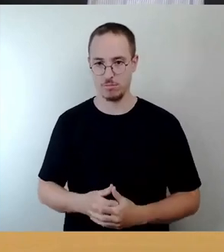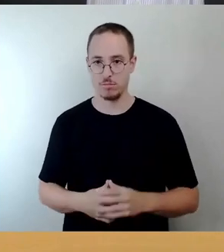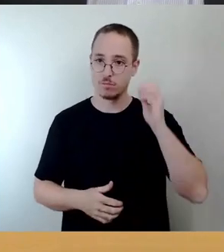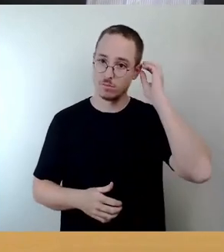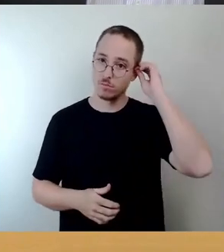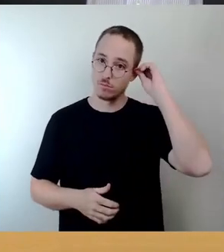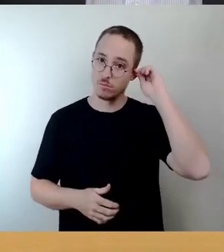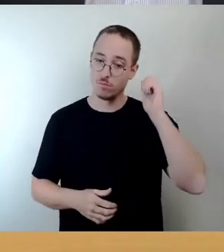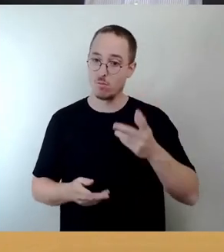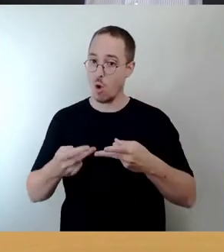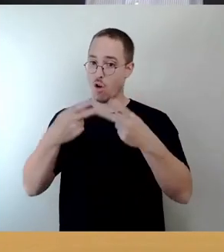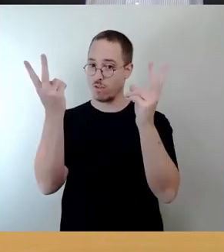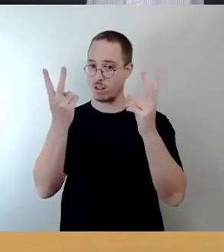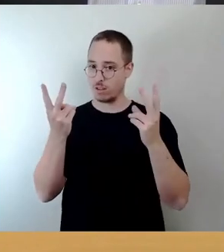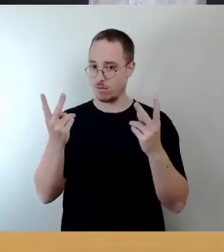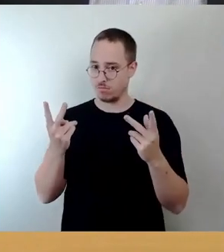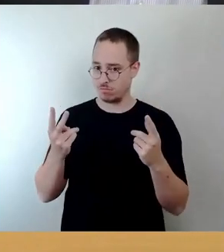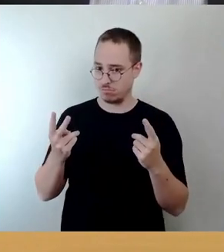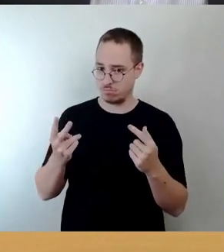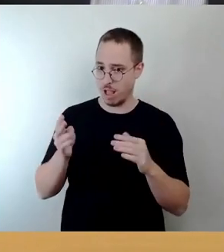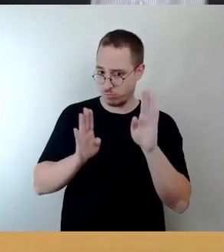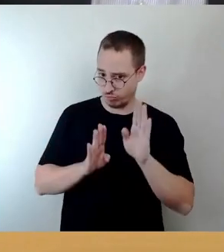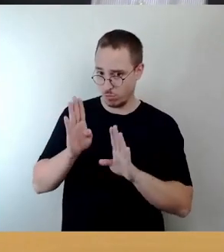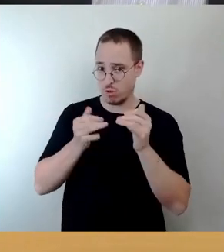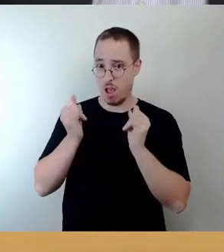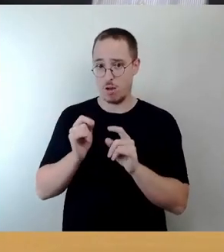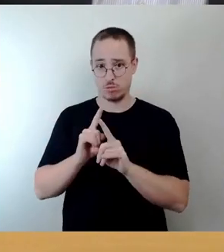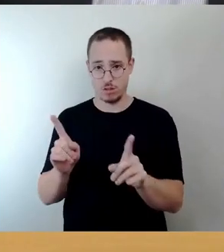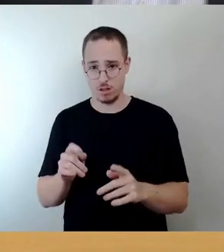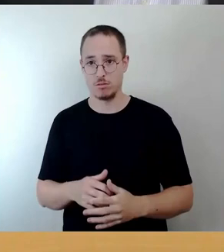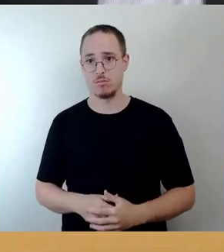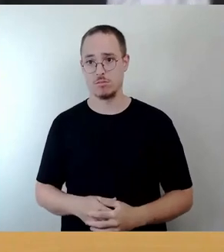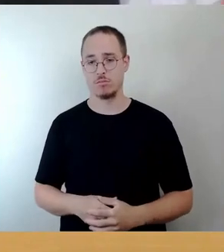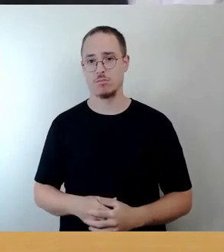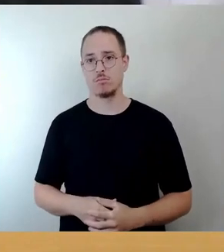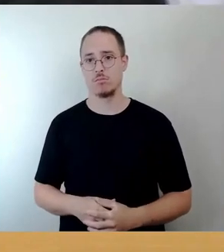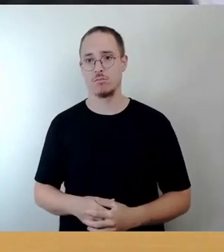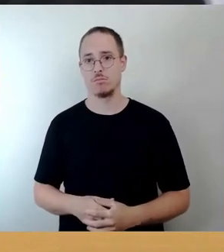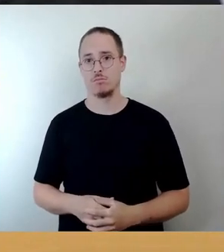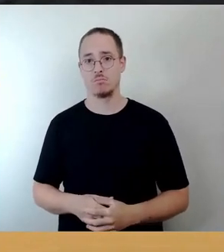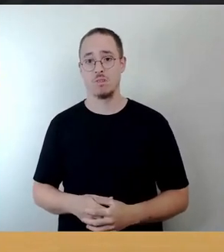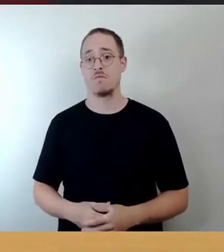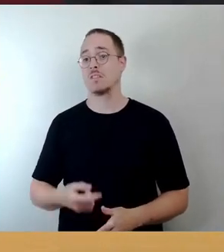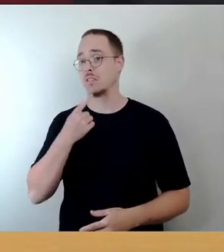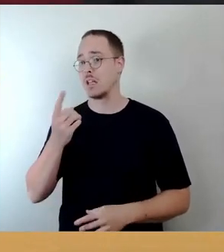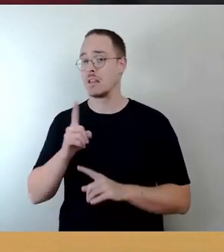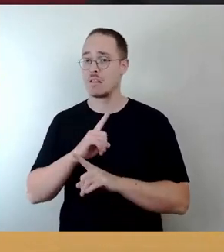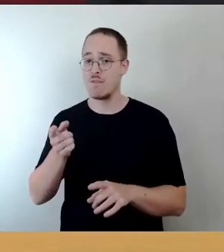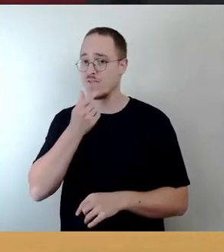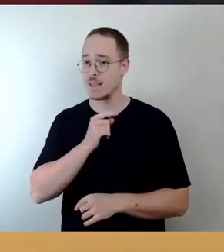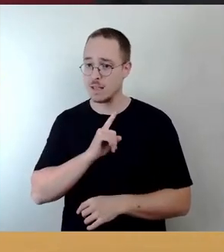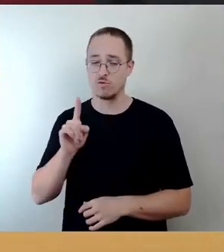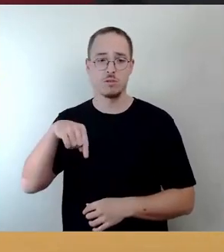können. Wenn das der Fall wäre, würde ich sie abstimmen lassen. Wenn Widerspruch, was die offene Abstimmung